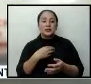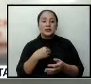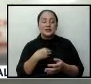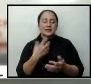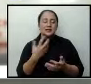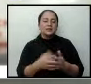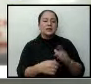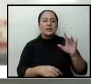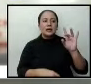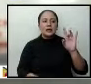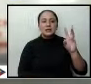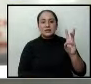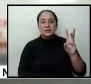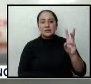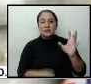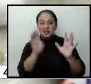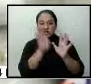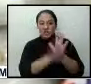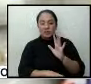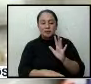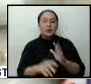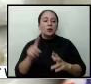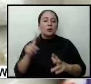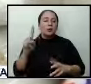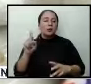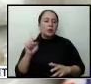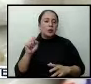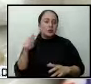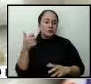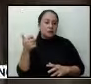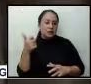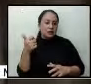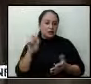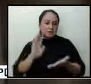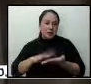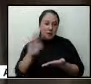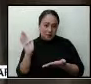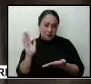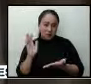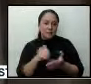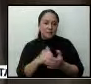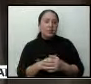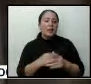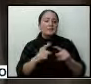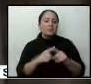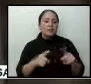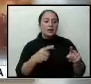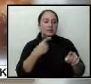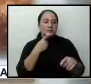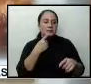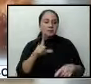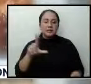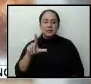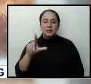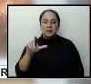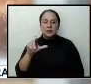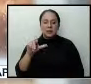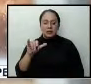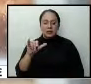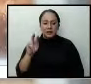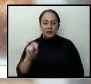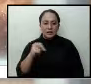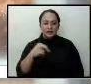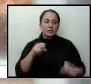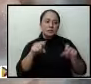ang pinakamura habang 110 pesos ang pinakamahal. Pero sabi ni Len na nagtitinda ng banana